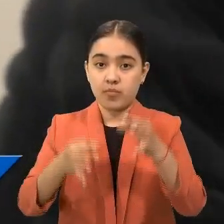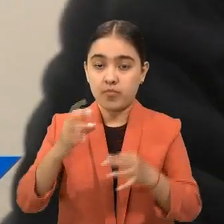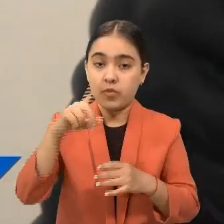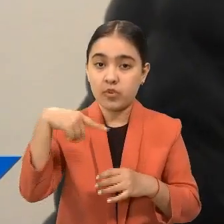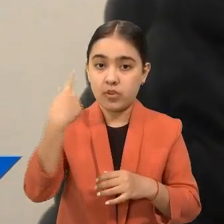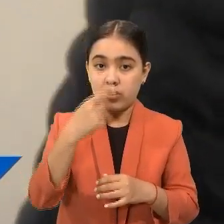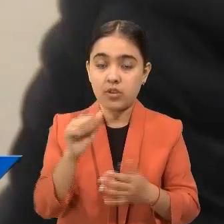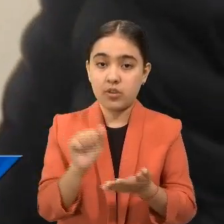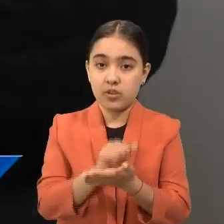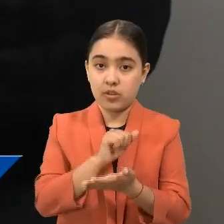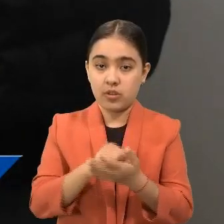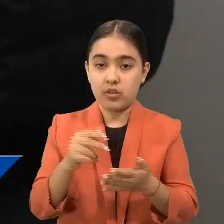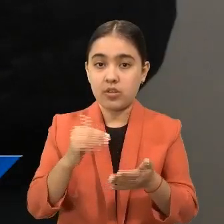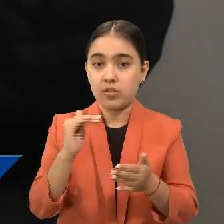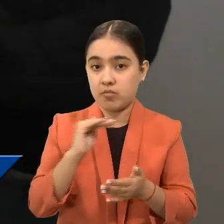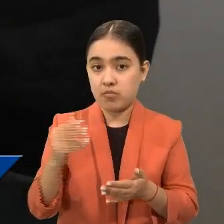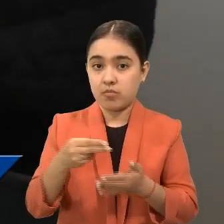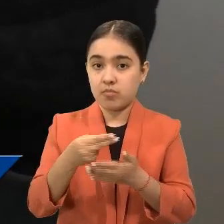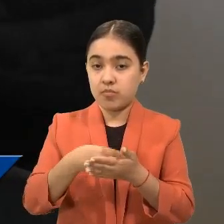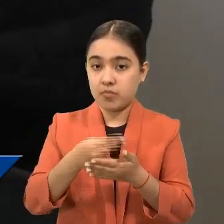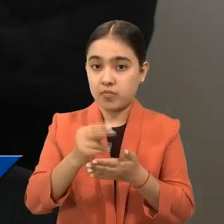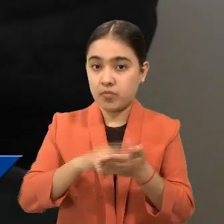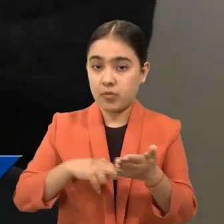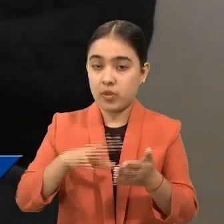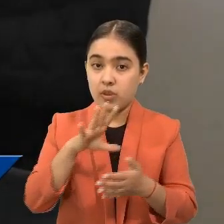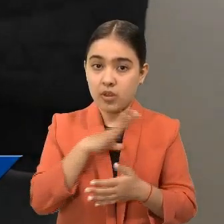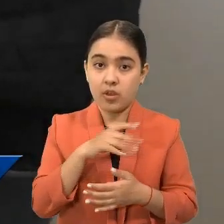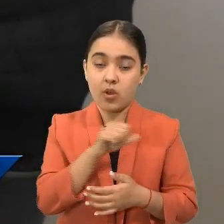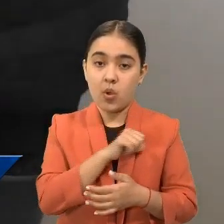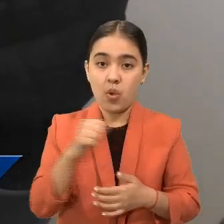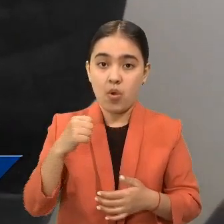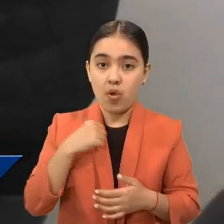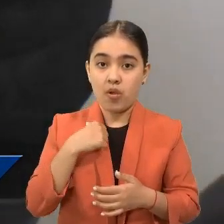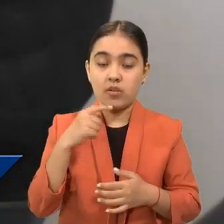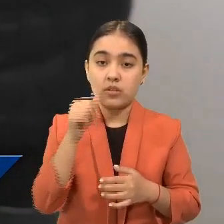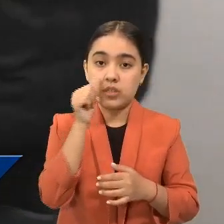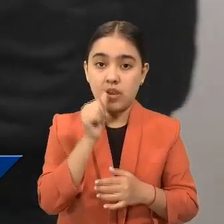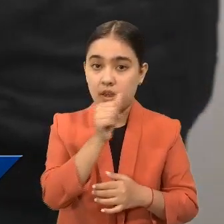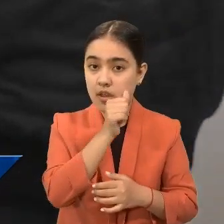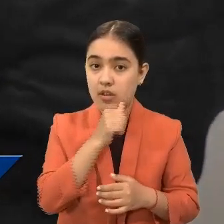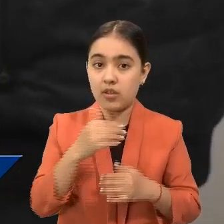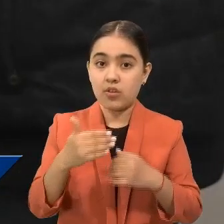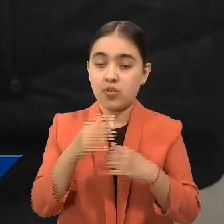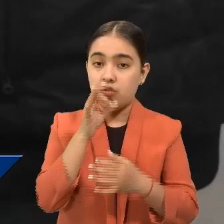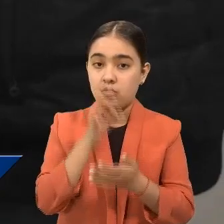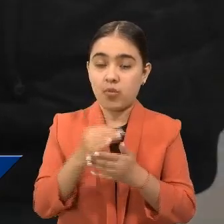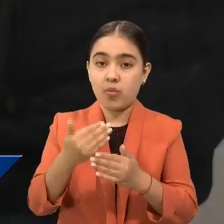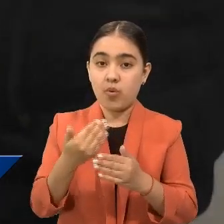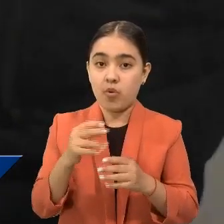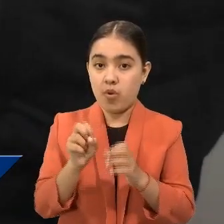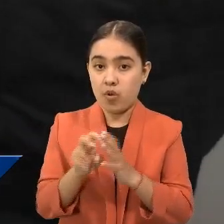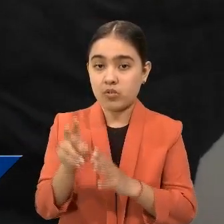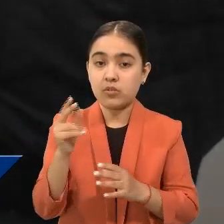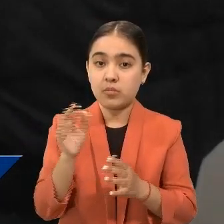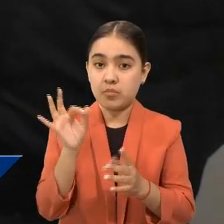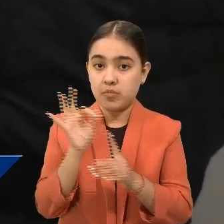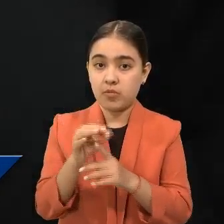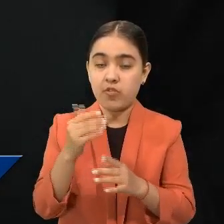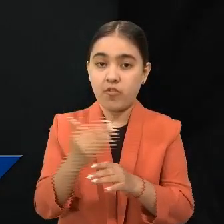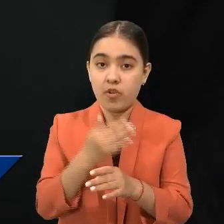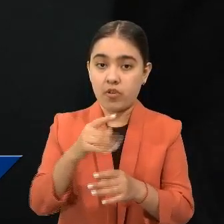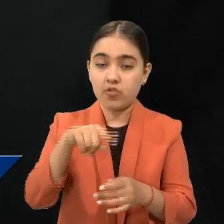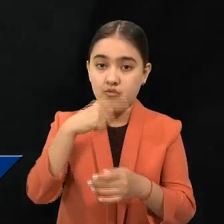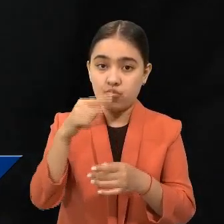nisbatan hujjatlar rasmiylashtirilgan edi. Ammo fuqaro o'zining qing'ir ishini yashirish va javobgarlikdan qochish maqsadida Farg'ona shahri bo'yicha ichki